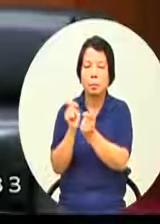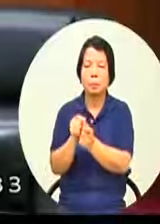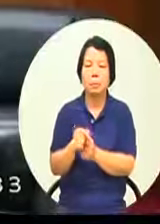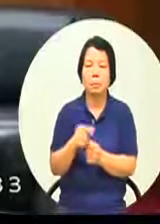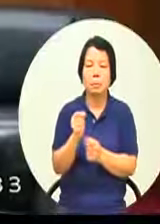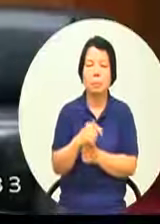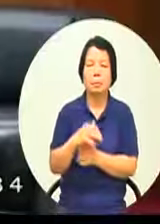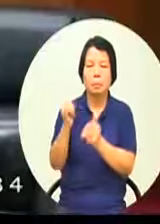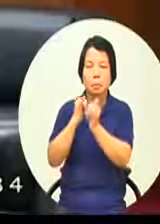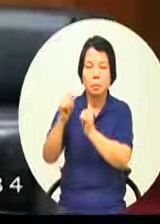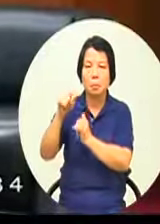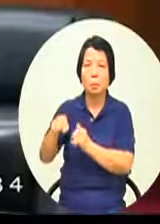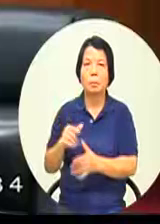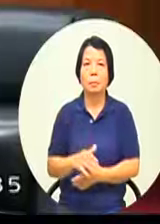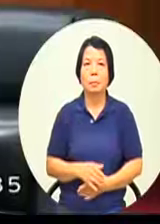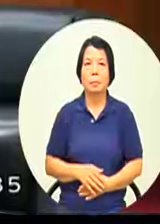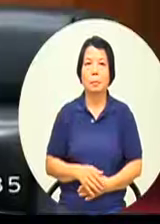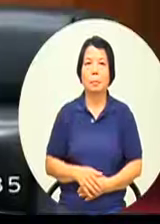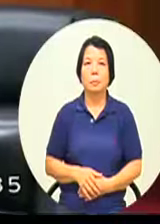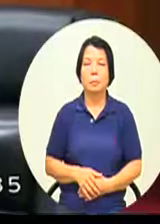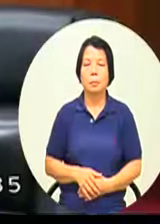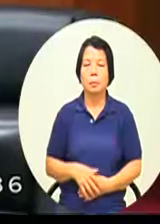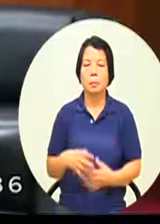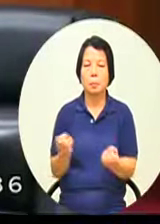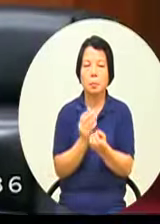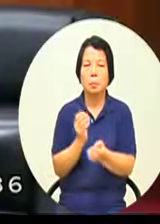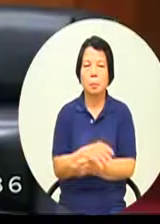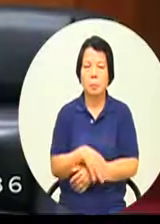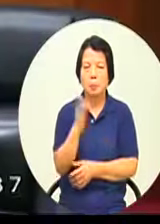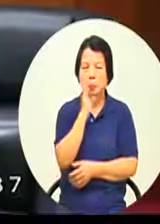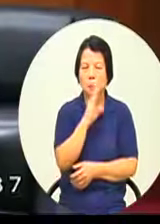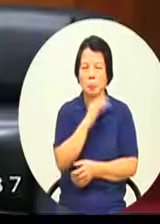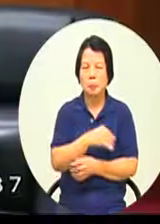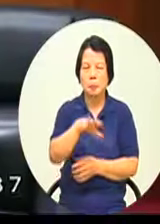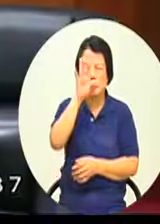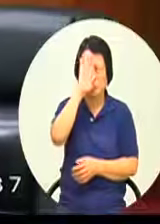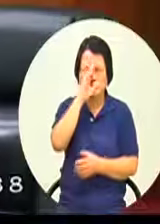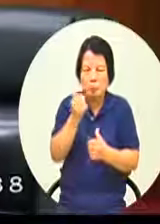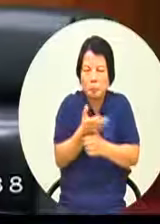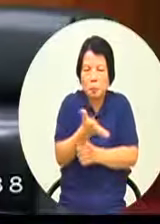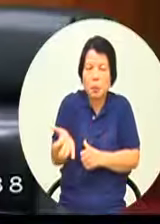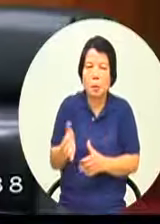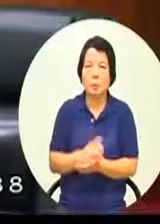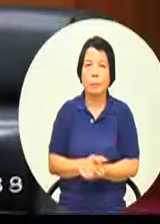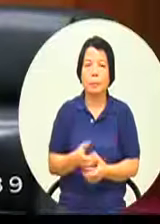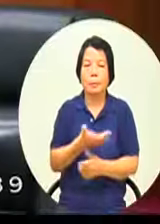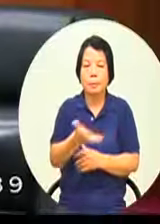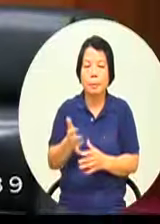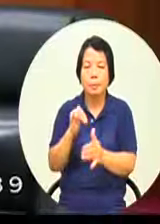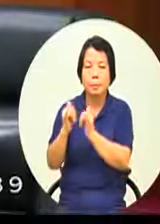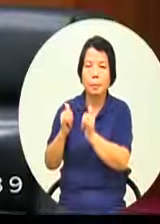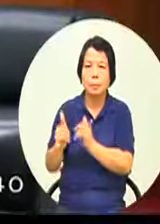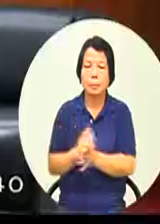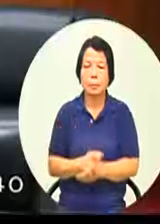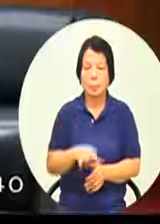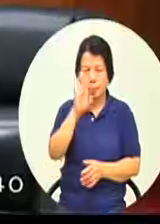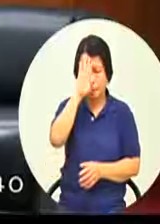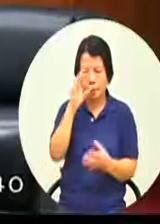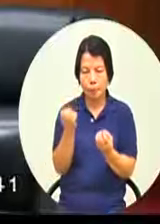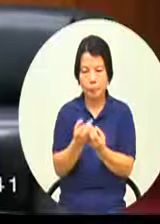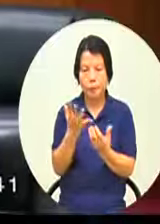理厂，产生疾病的污染，或者是让我们的居民哦有这样的一个疾病产生